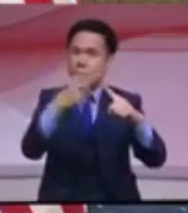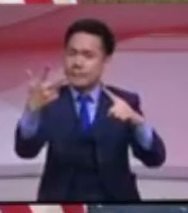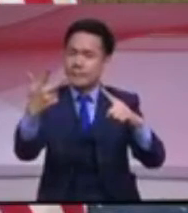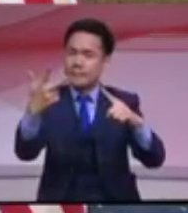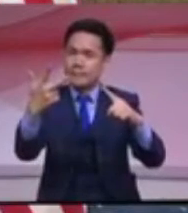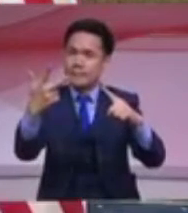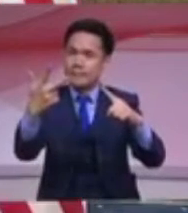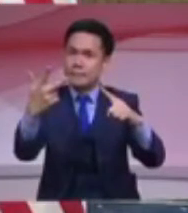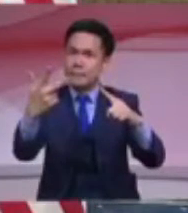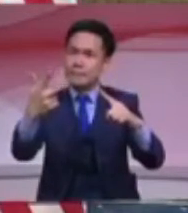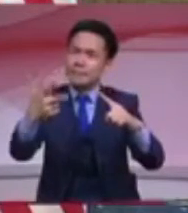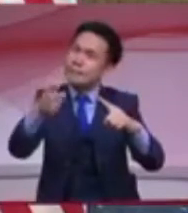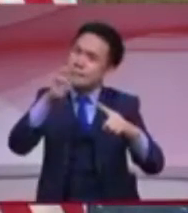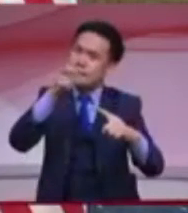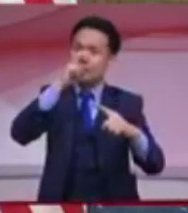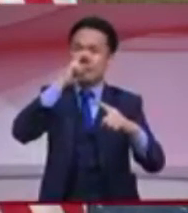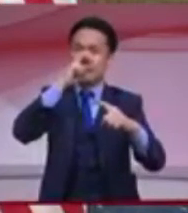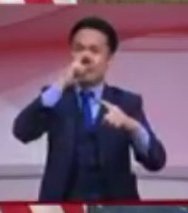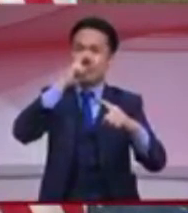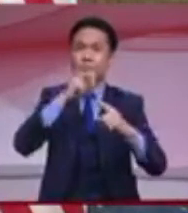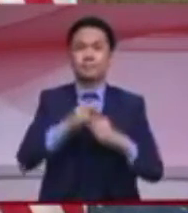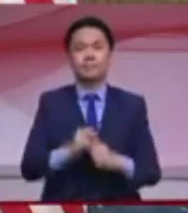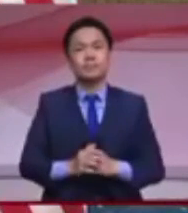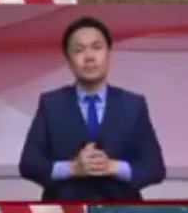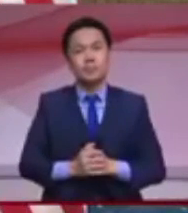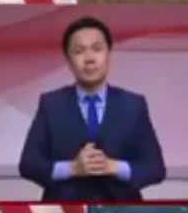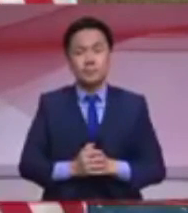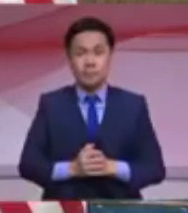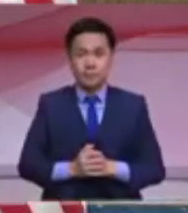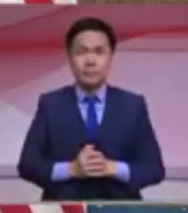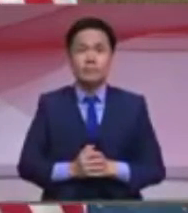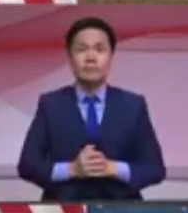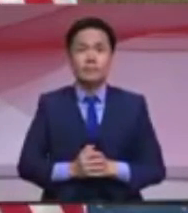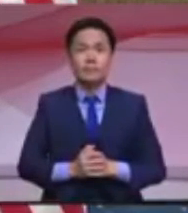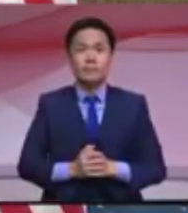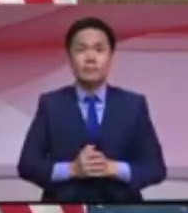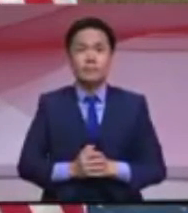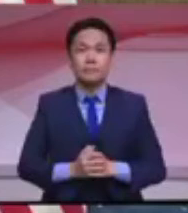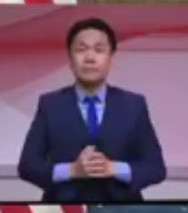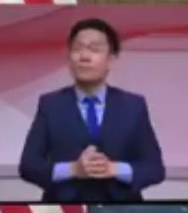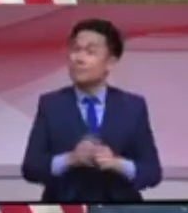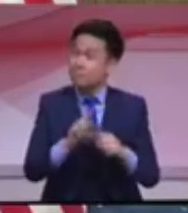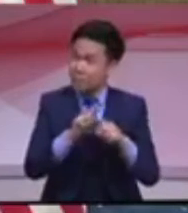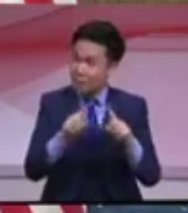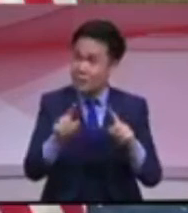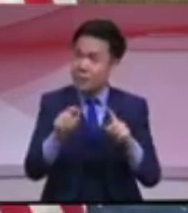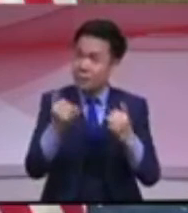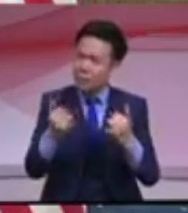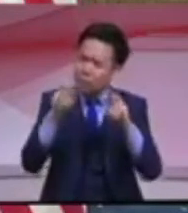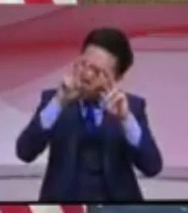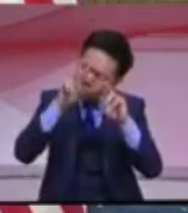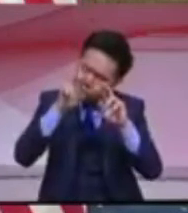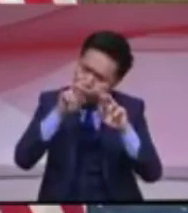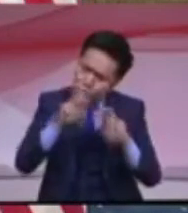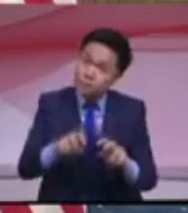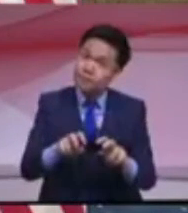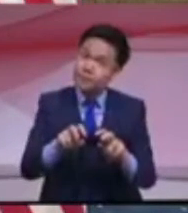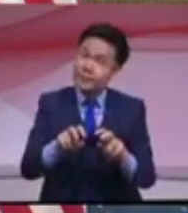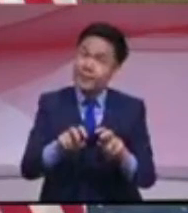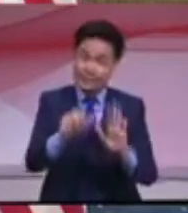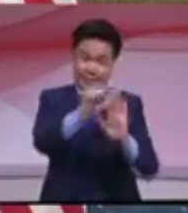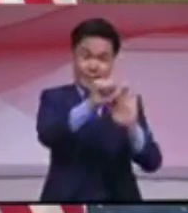ganda tarik ada yang ada sekarang walaupun begitu peka Reni perlu di paha Lucy dan